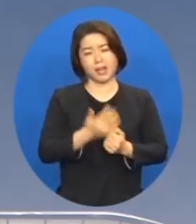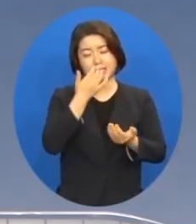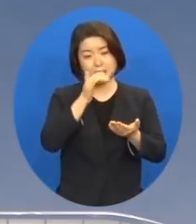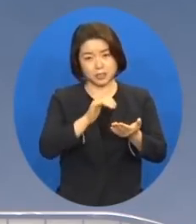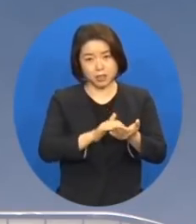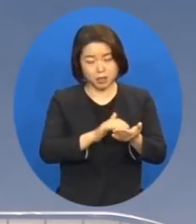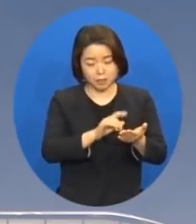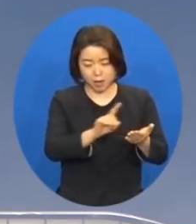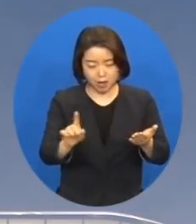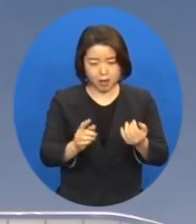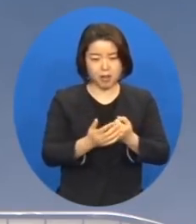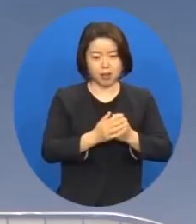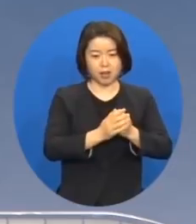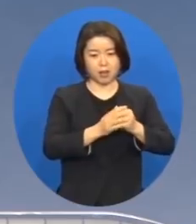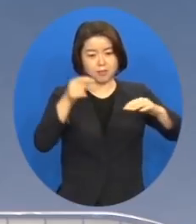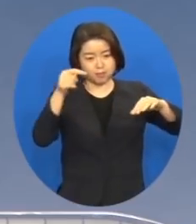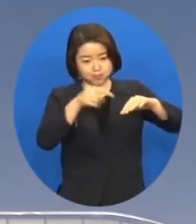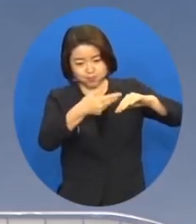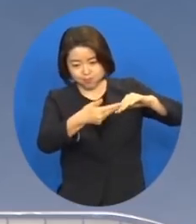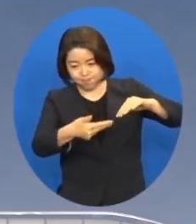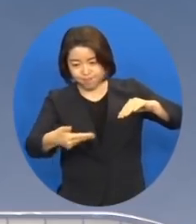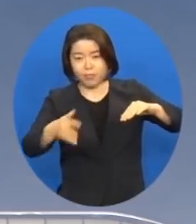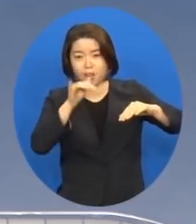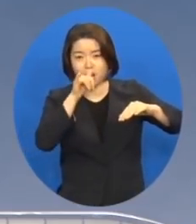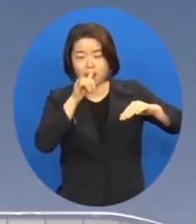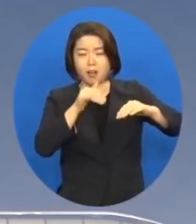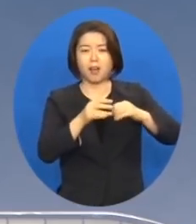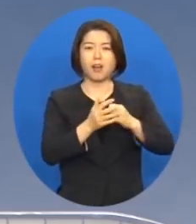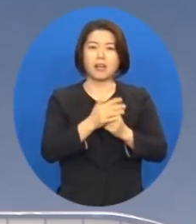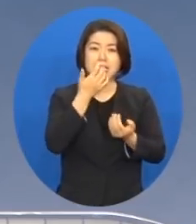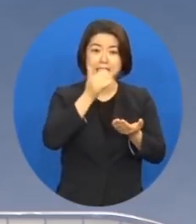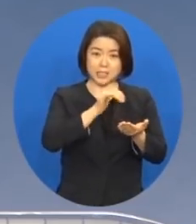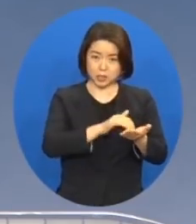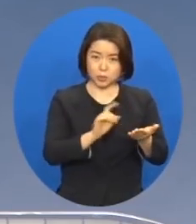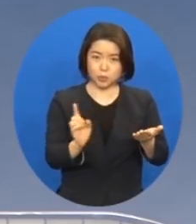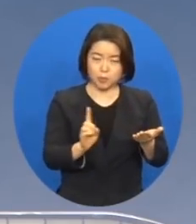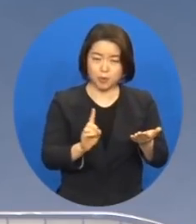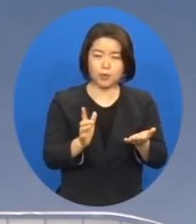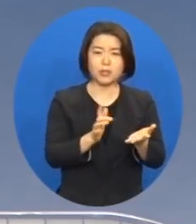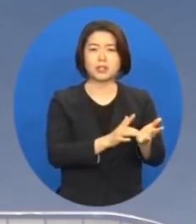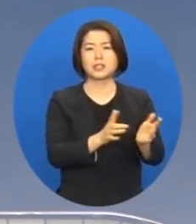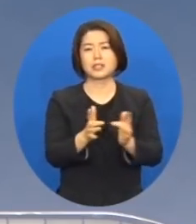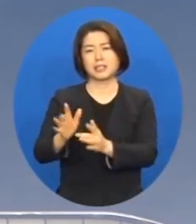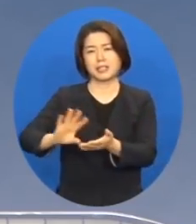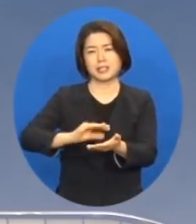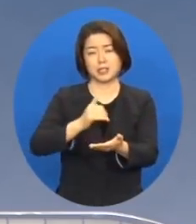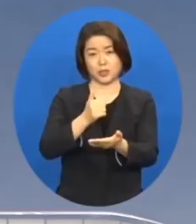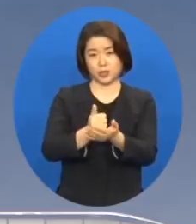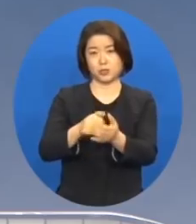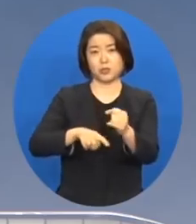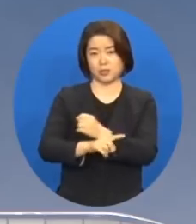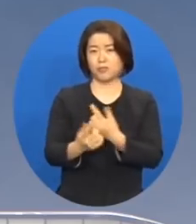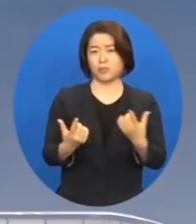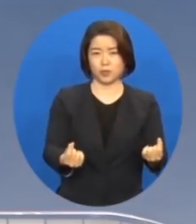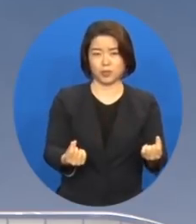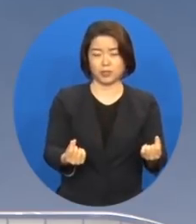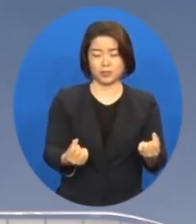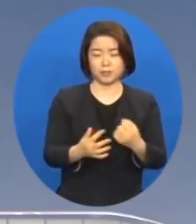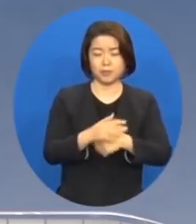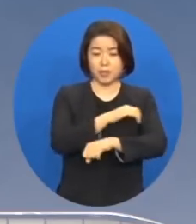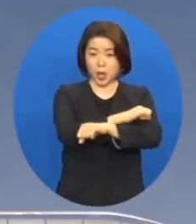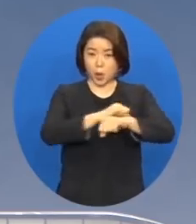물이 솟아나왔습니다. 그 반석은 예수 그리스도를 의미한다고 말했습니다.